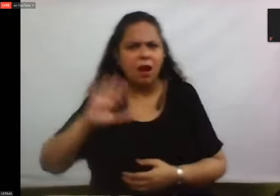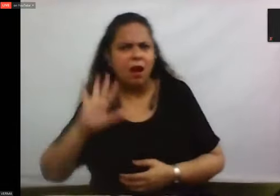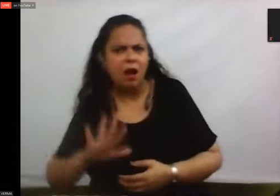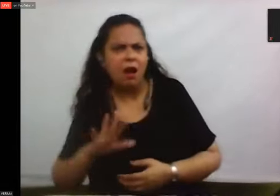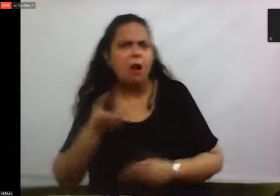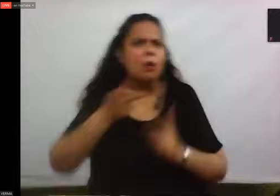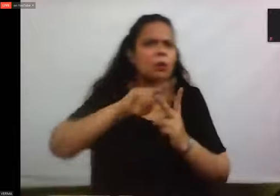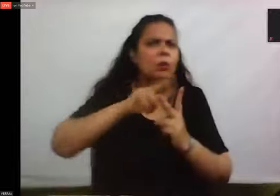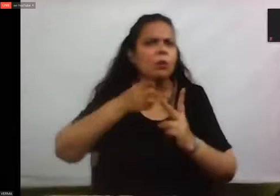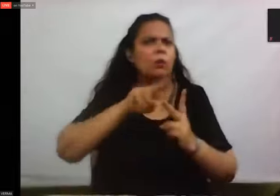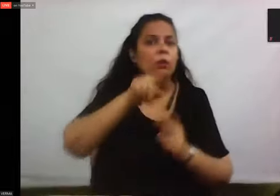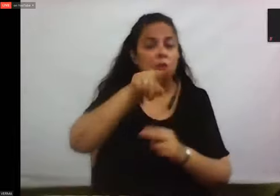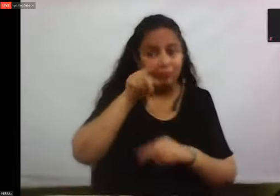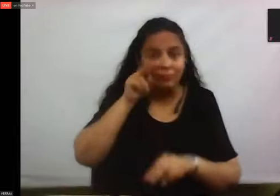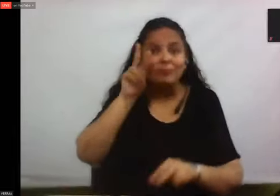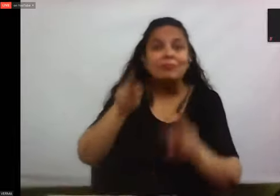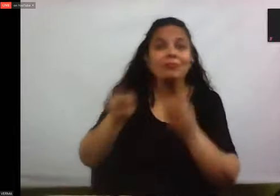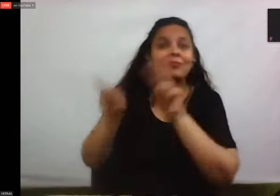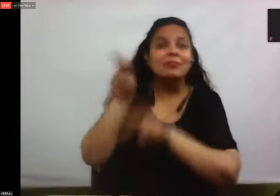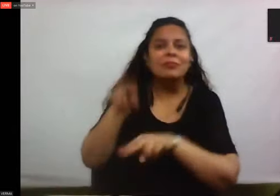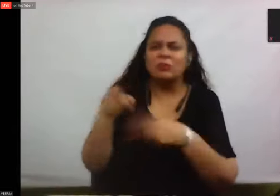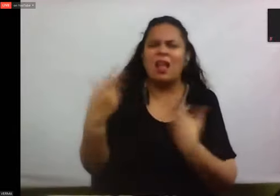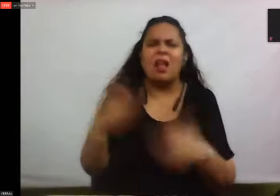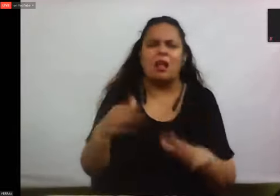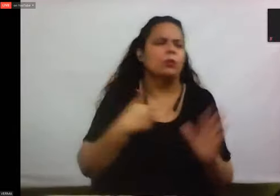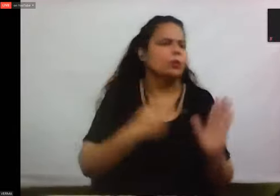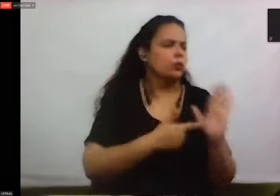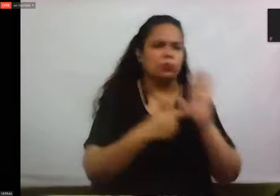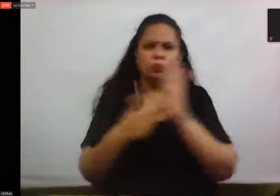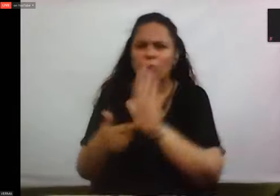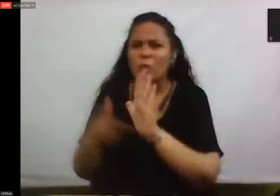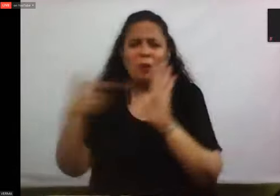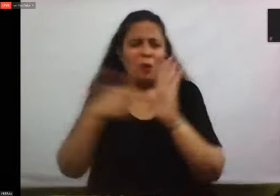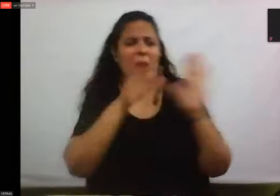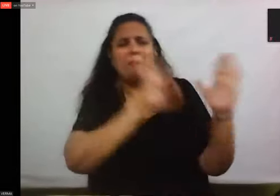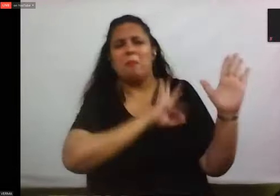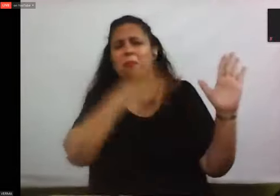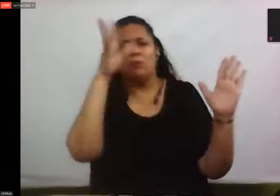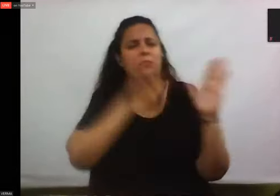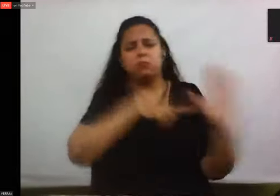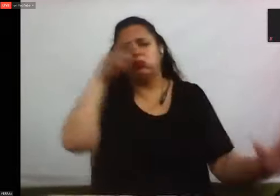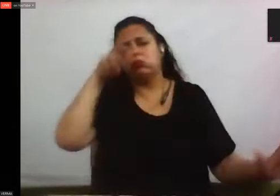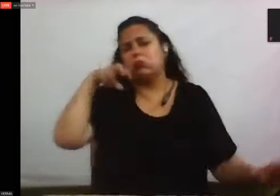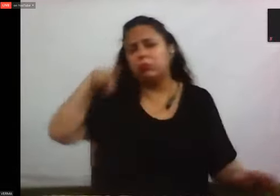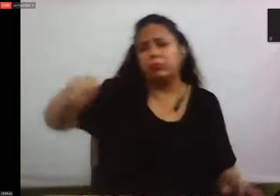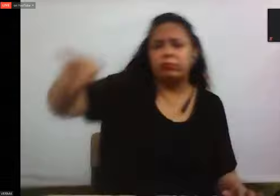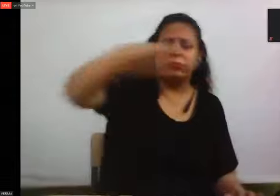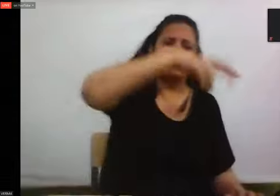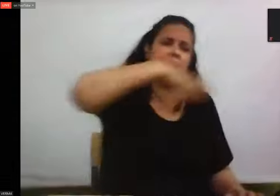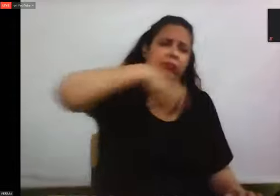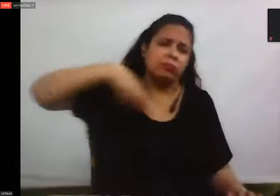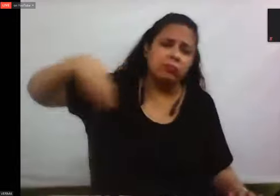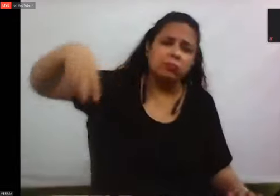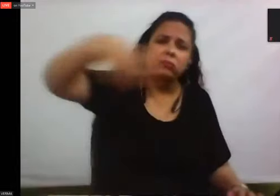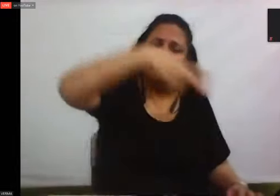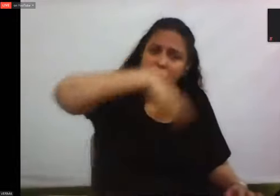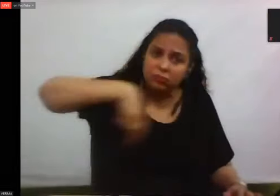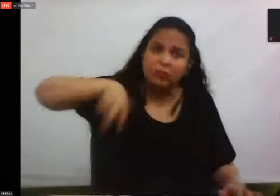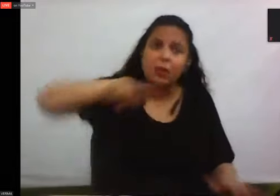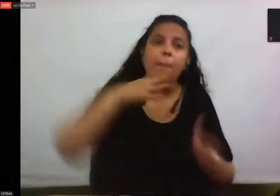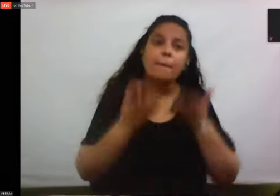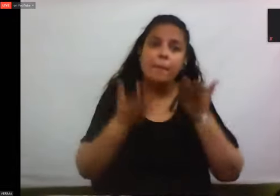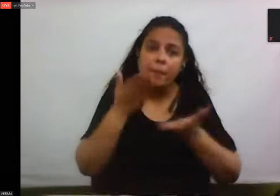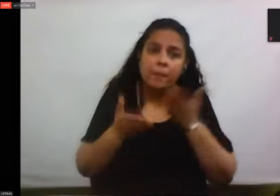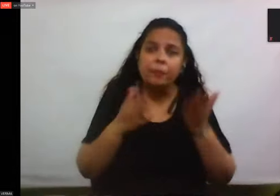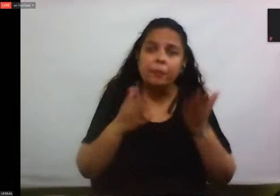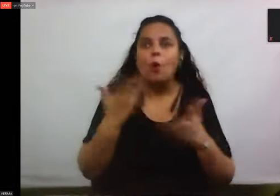आप दिखाते हैं तो वो उठ के भागने लगता है. एंड उसका सेंसरी ओवरवेलमिंग तो नहीं हो रहा है. अगर उसको हम एक मसाज